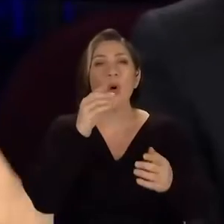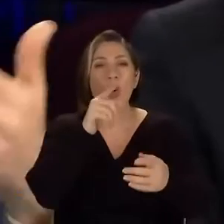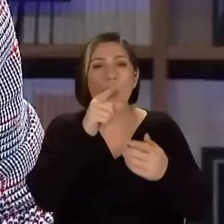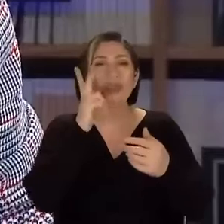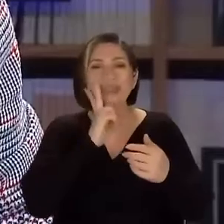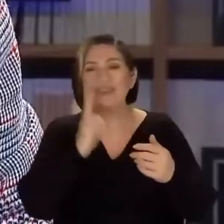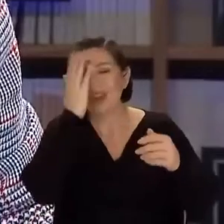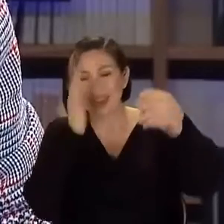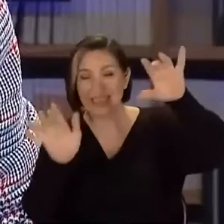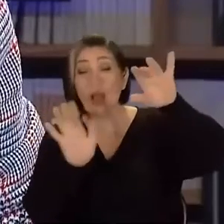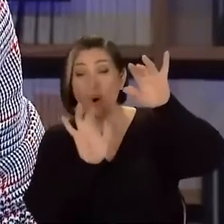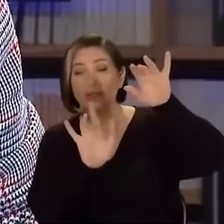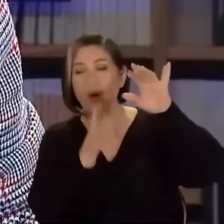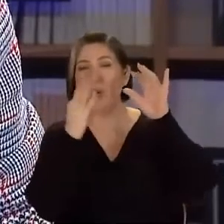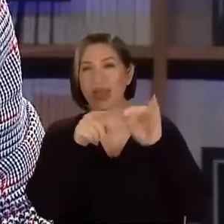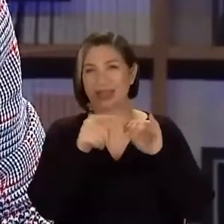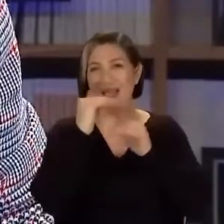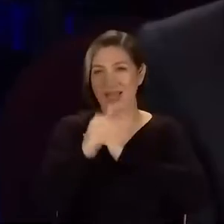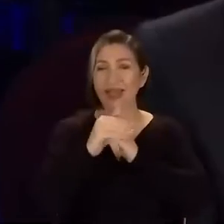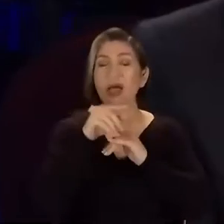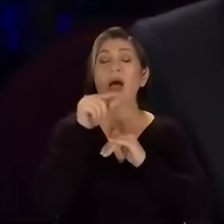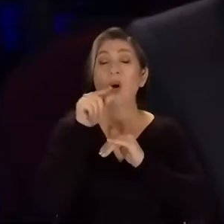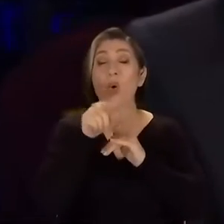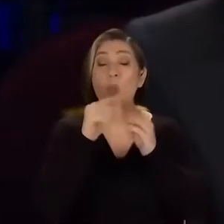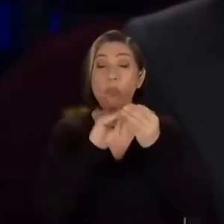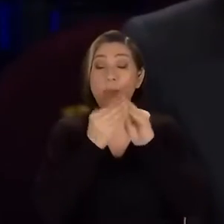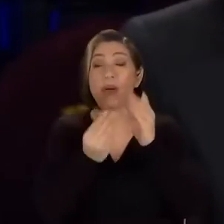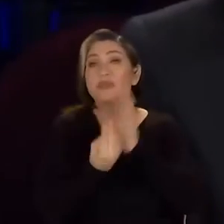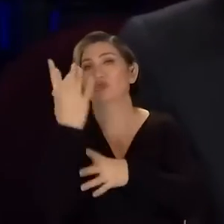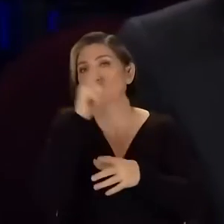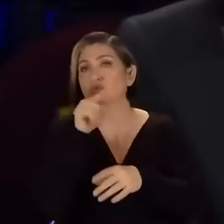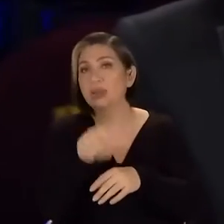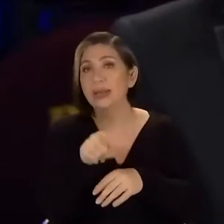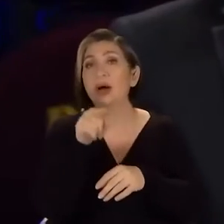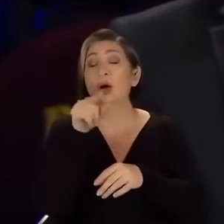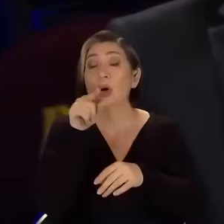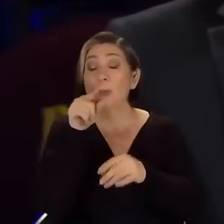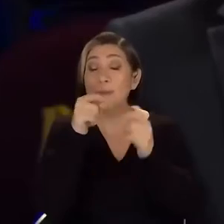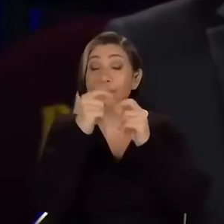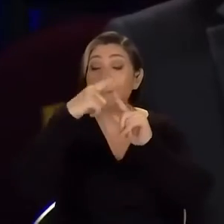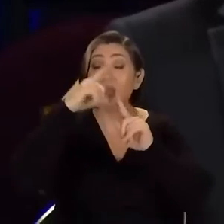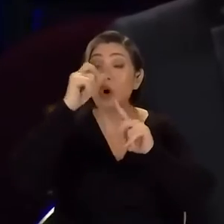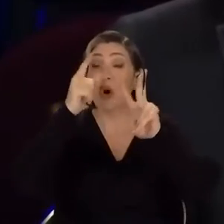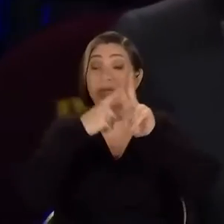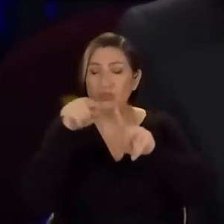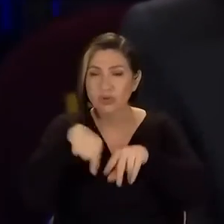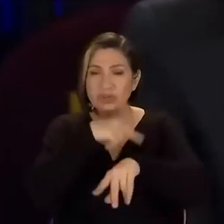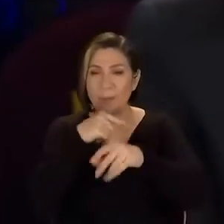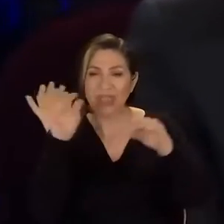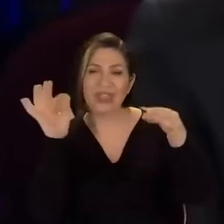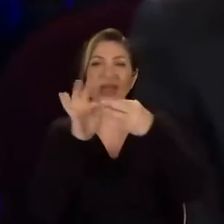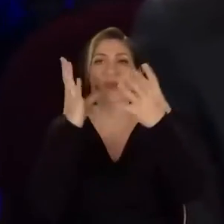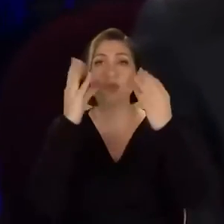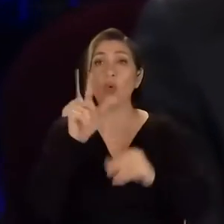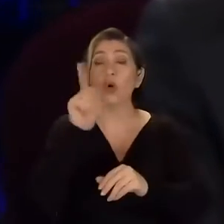Bu işte bu az önce söylediğimiz problemlerin oluşumundan çıkıyor. Bitcoin bu zamana denk düştüğü için işte